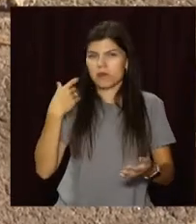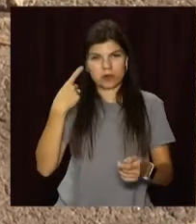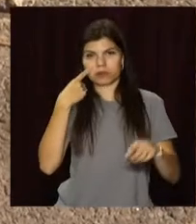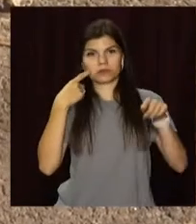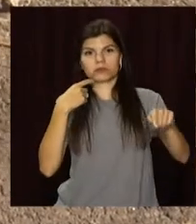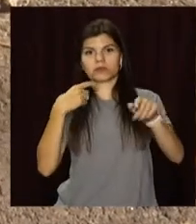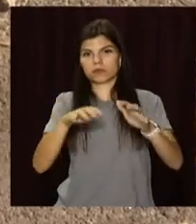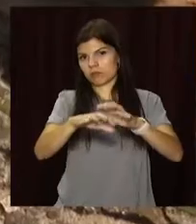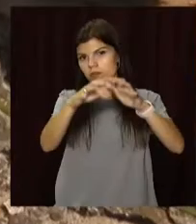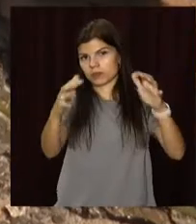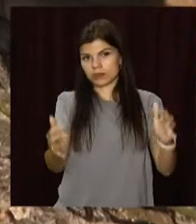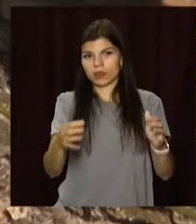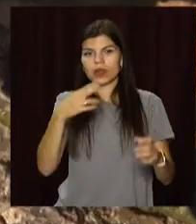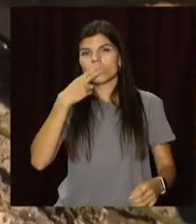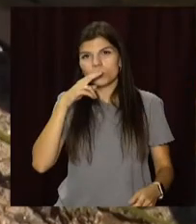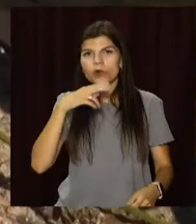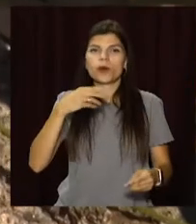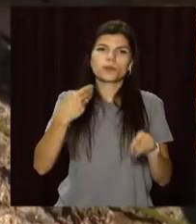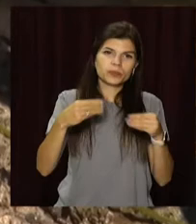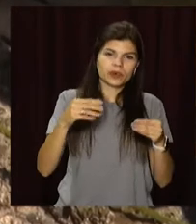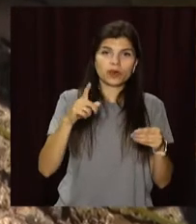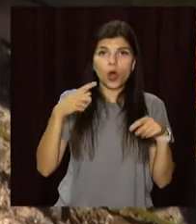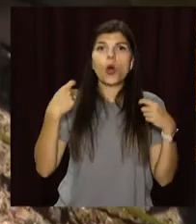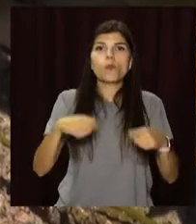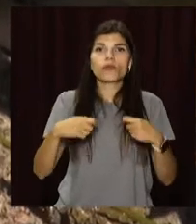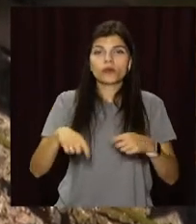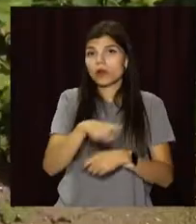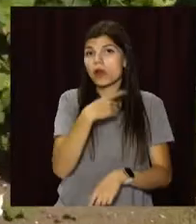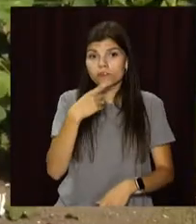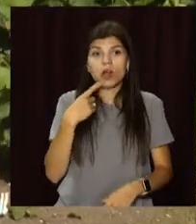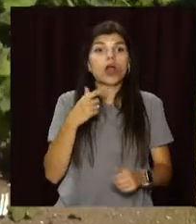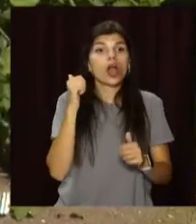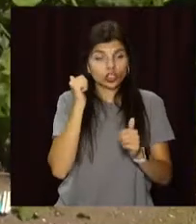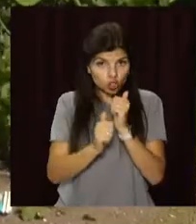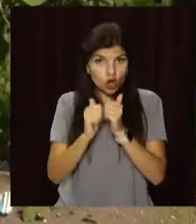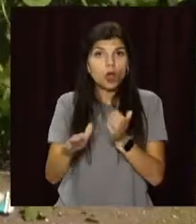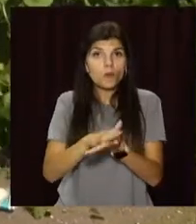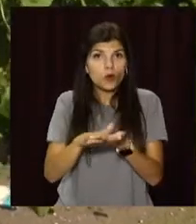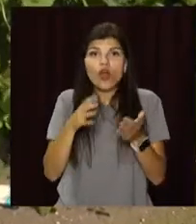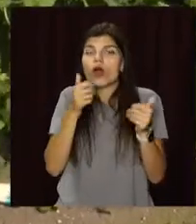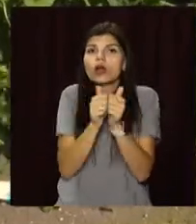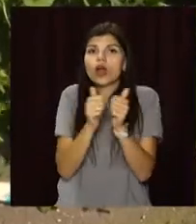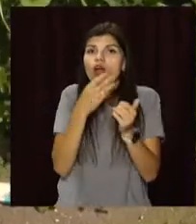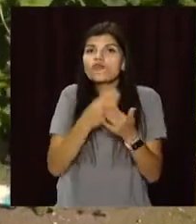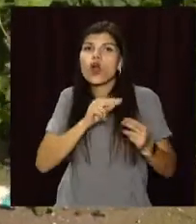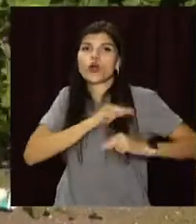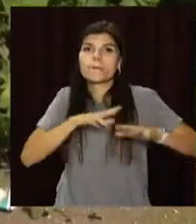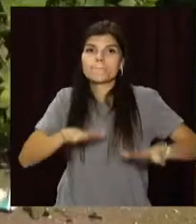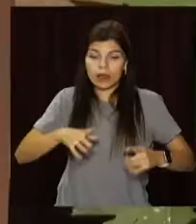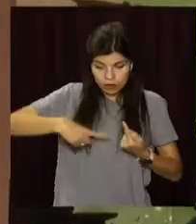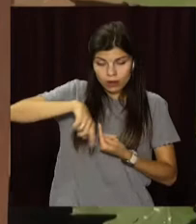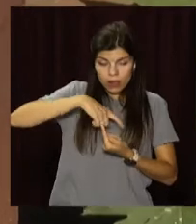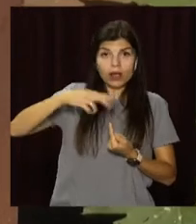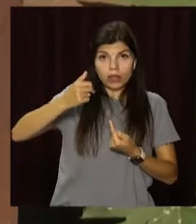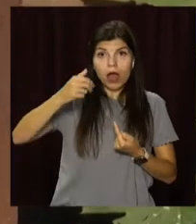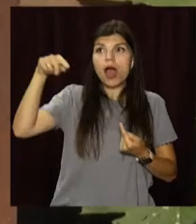яток. Купа недопалків та пластику. Продавці в павільйонах кажуть, регулярно прибирають поблизу своїх робочих місць. Проте нове